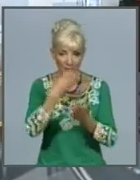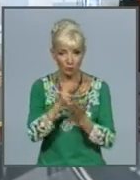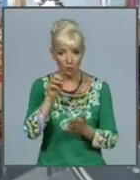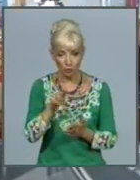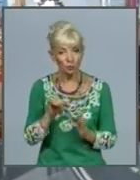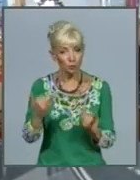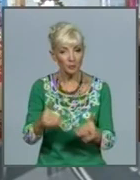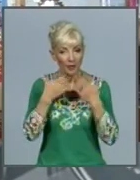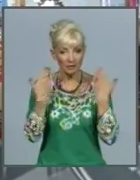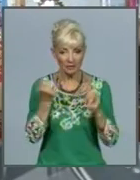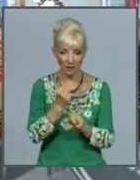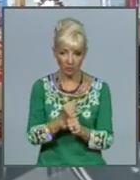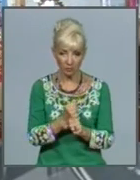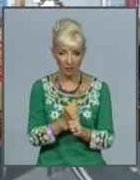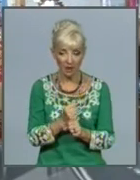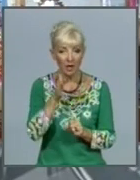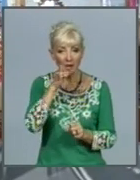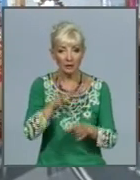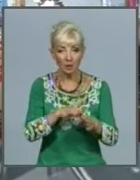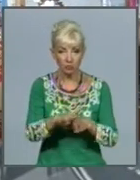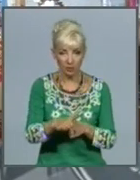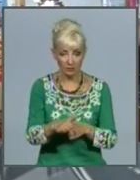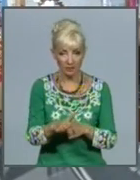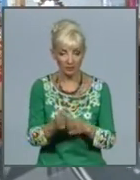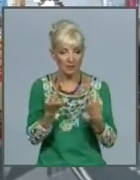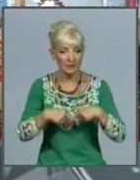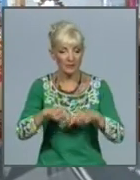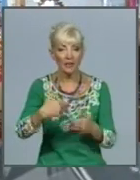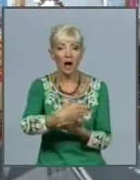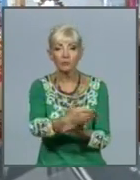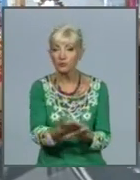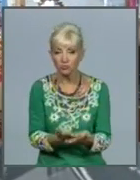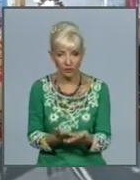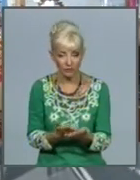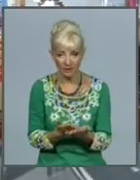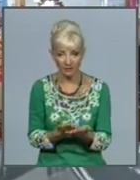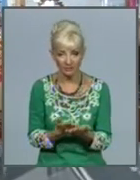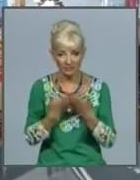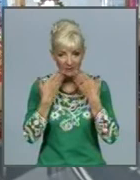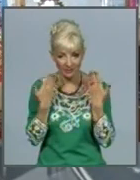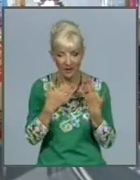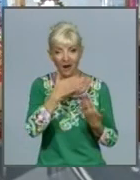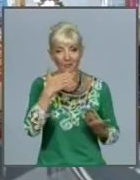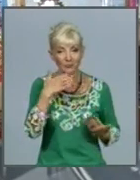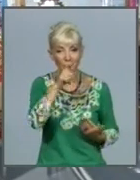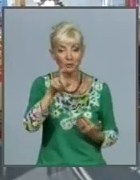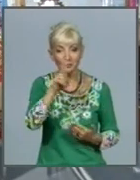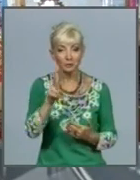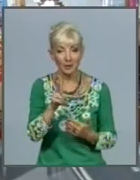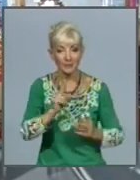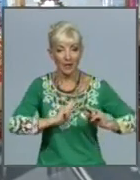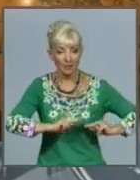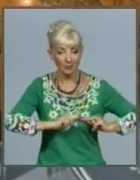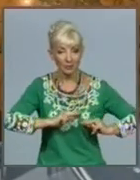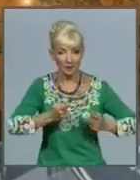когда полностью стоит сфера обслуживания вся, а большинство тех людей, которые работают в сфере обслуживания, они действительно